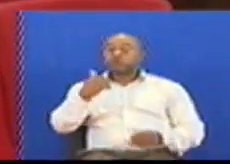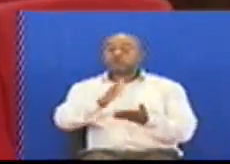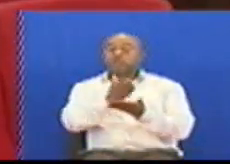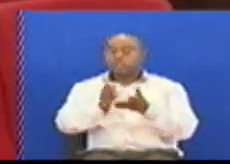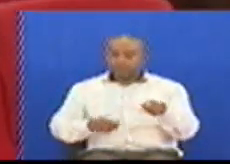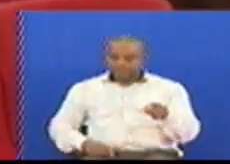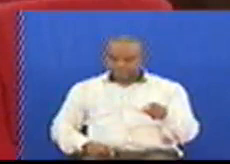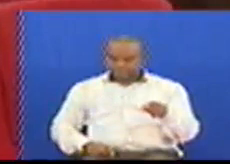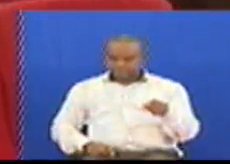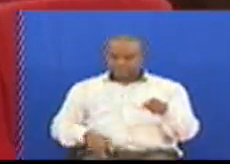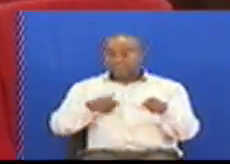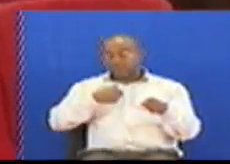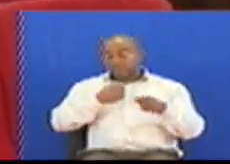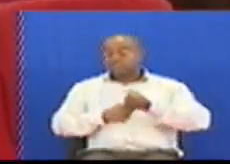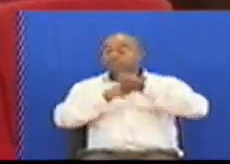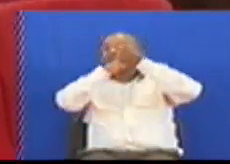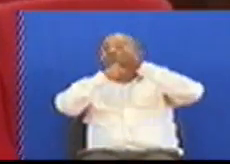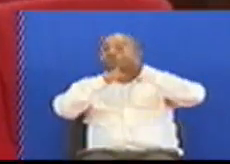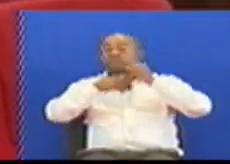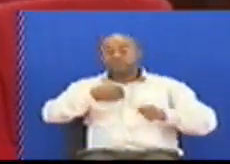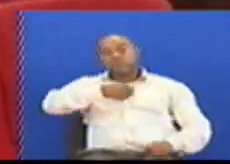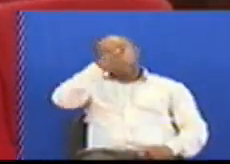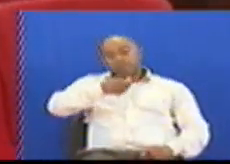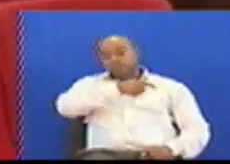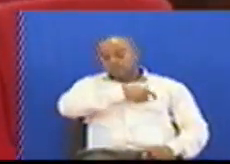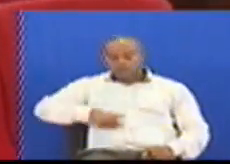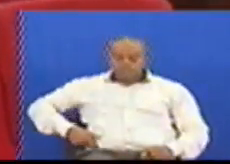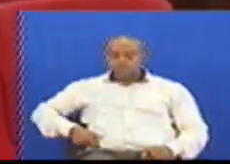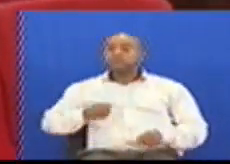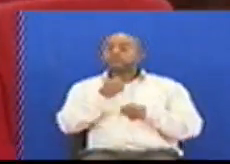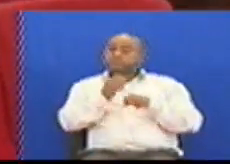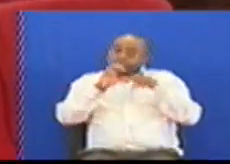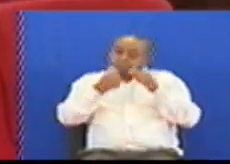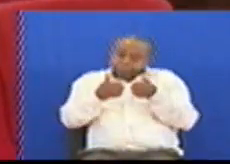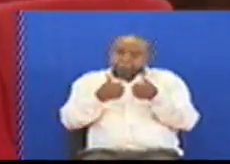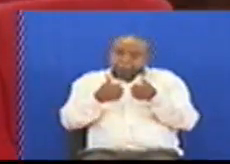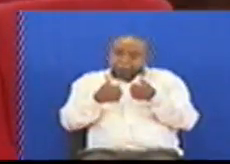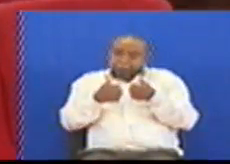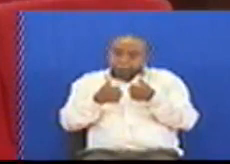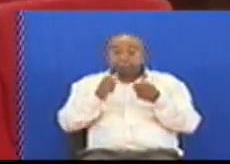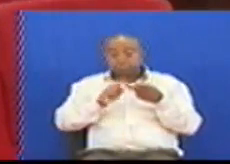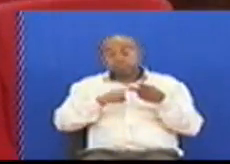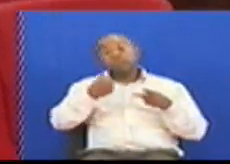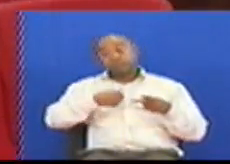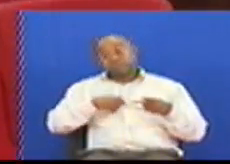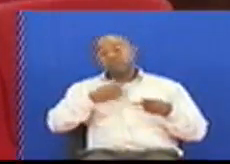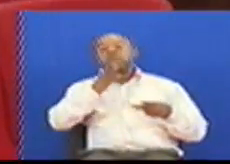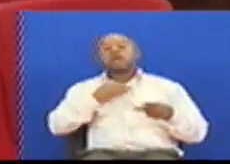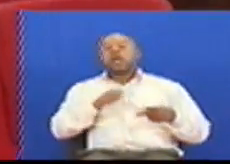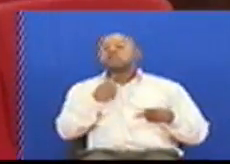kusema haya, naunga mkono na mpongeza rais kwa kazi nzuri anazozifanya, na mimi nataka